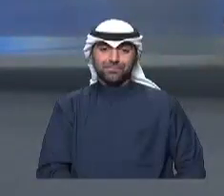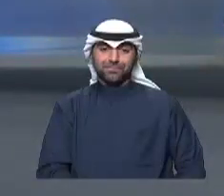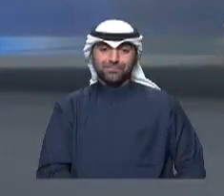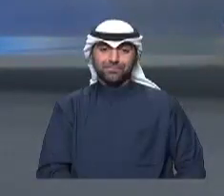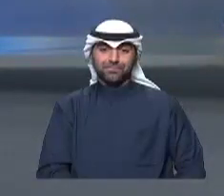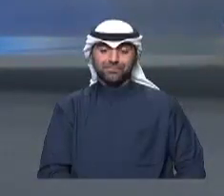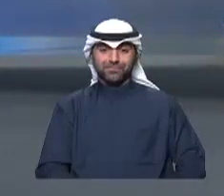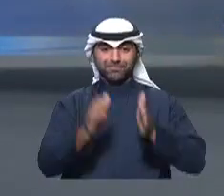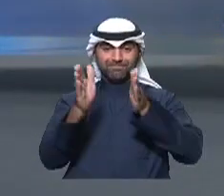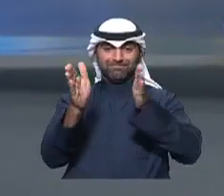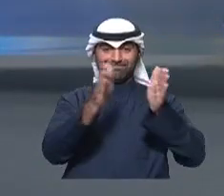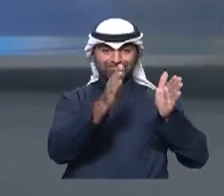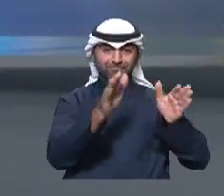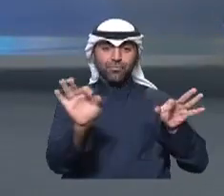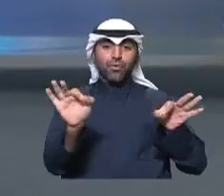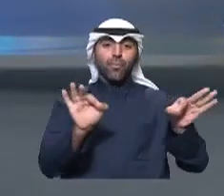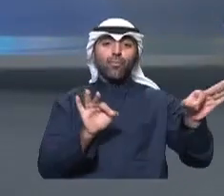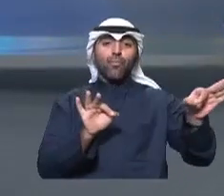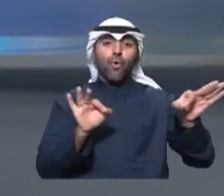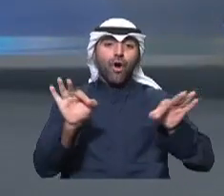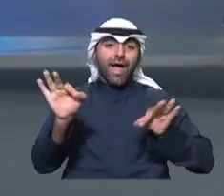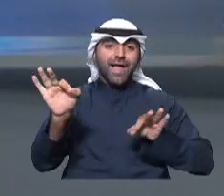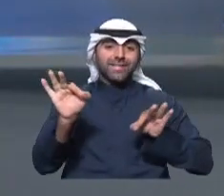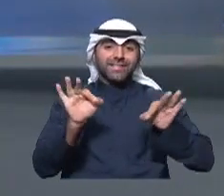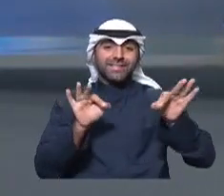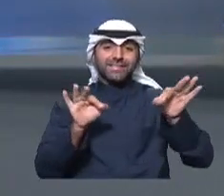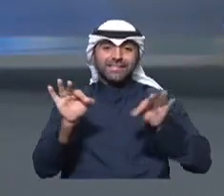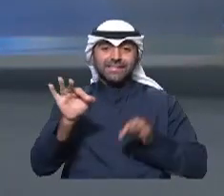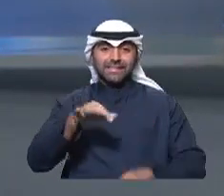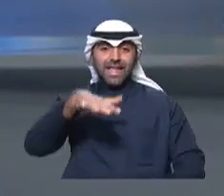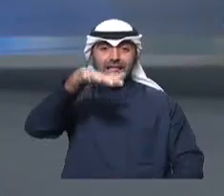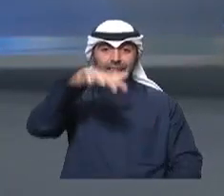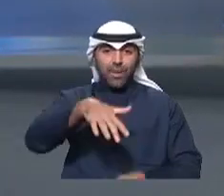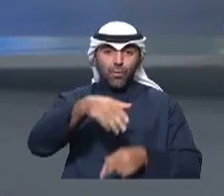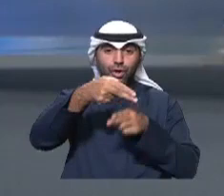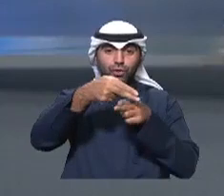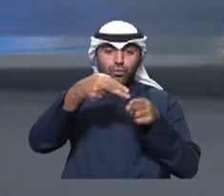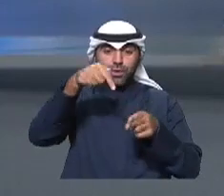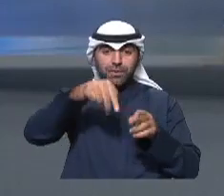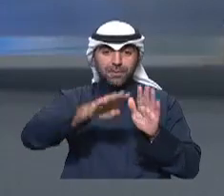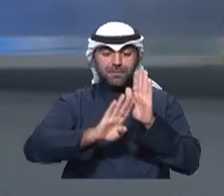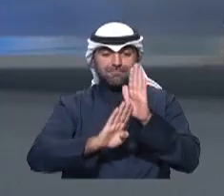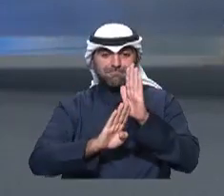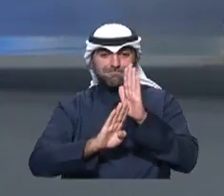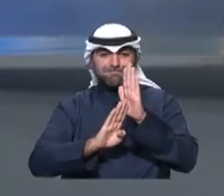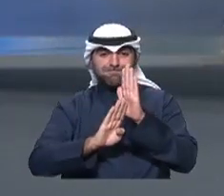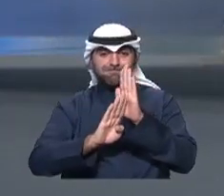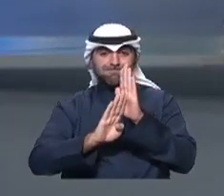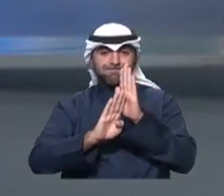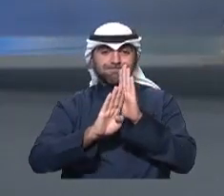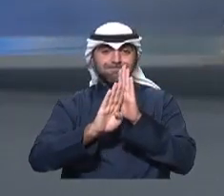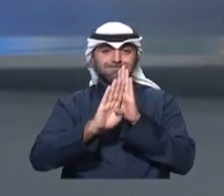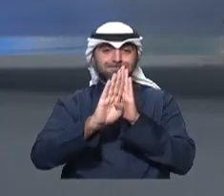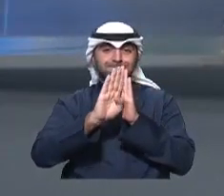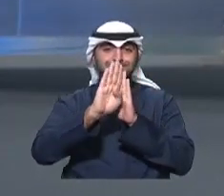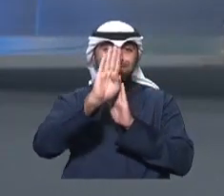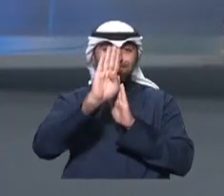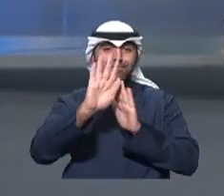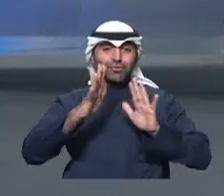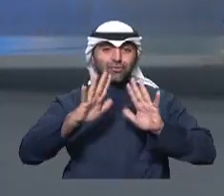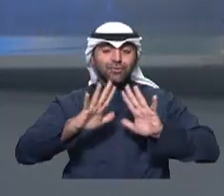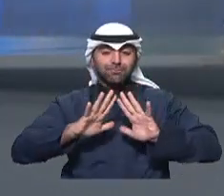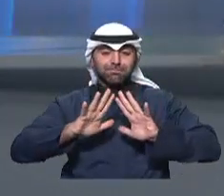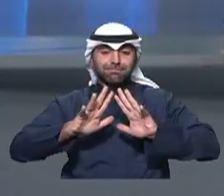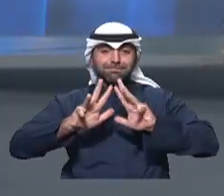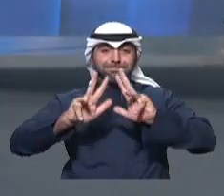يواصل مهندسو ومهندسات كلية الهندسة والبترول في جامعة الكويت عرض أفكارهم وابتكاراتهم العلمية في